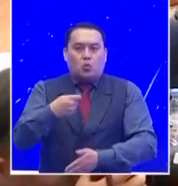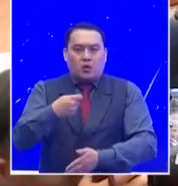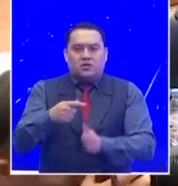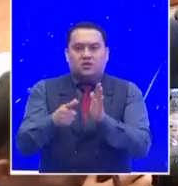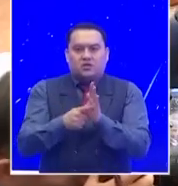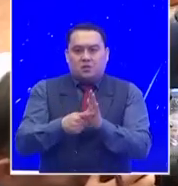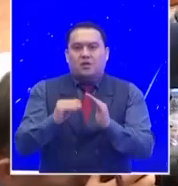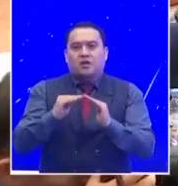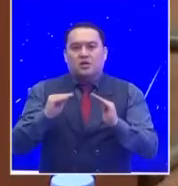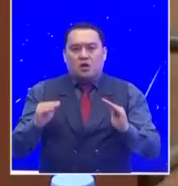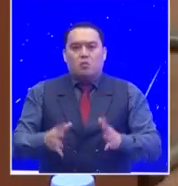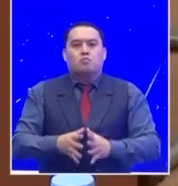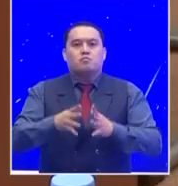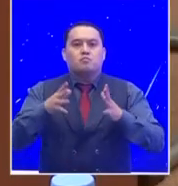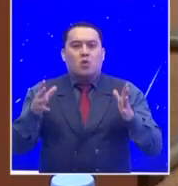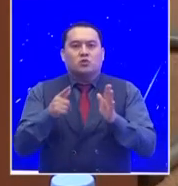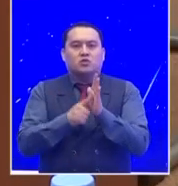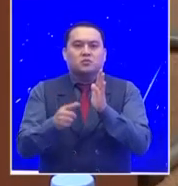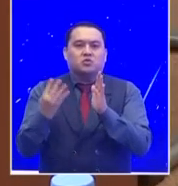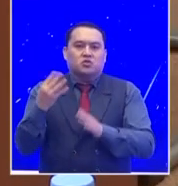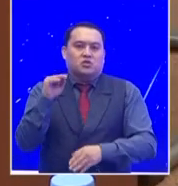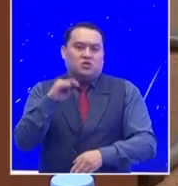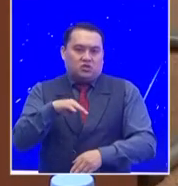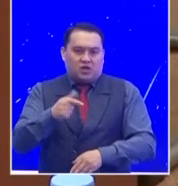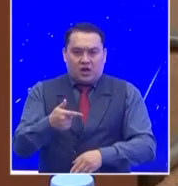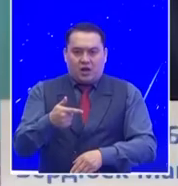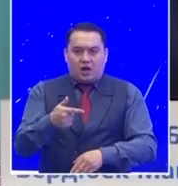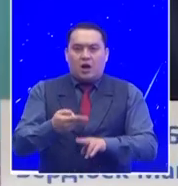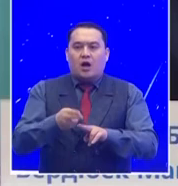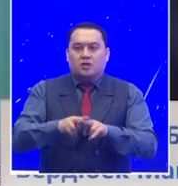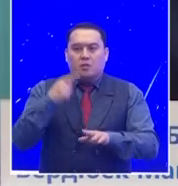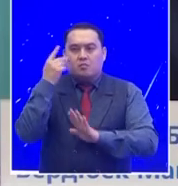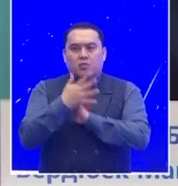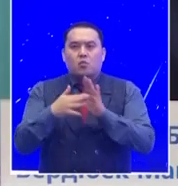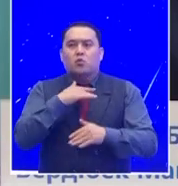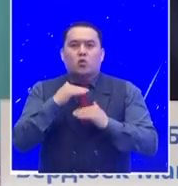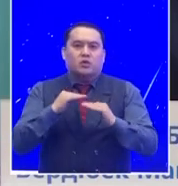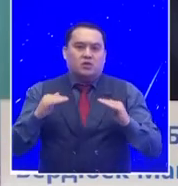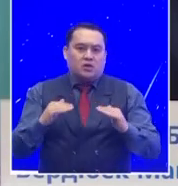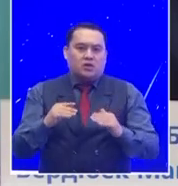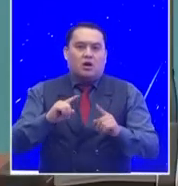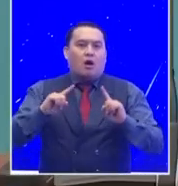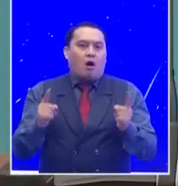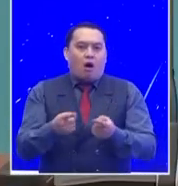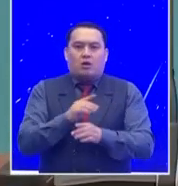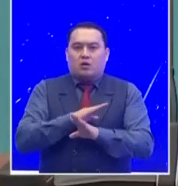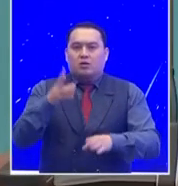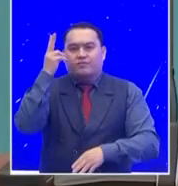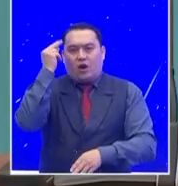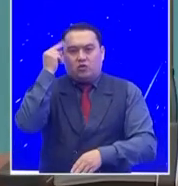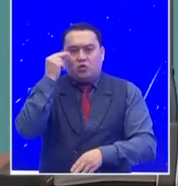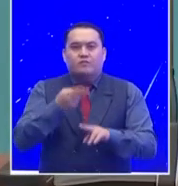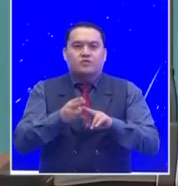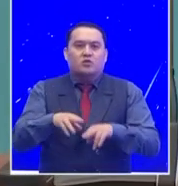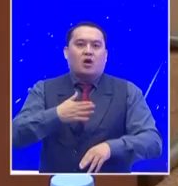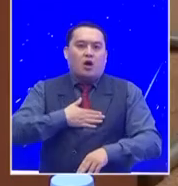7 и более детей, составляет 74 тысячи тенге. Однако понятие «многодетность» не должно ограничиваться количеством. Ведь